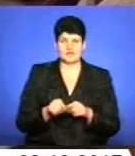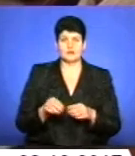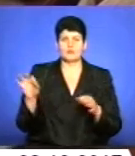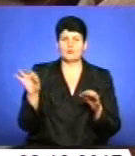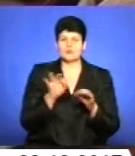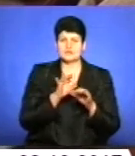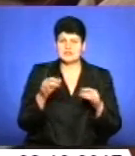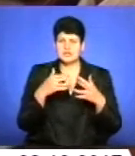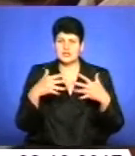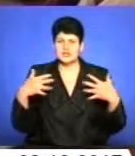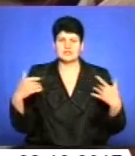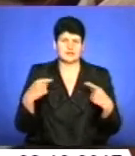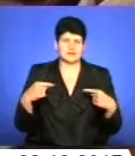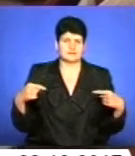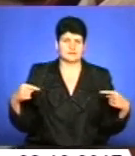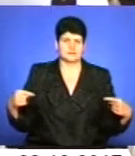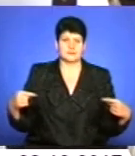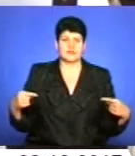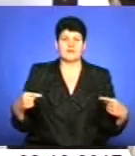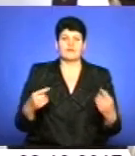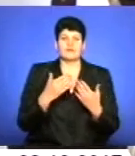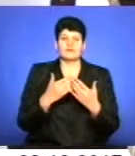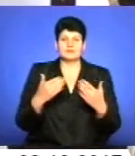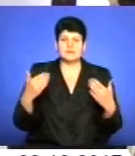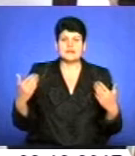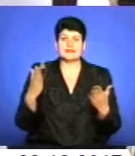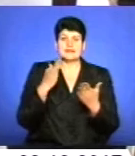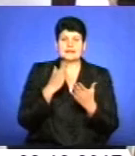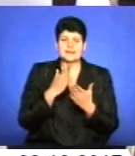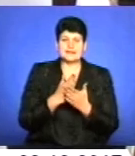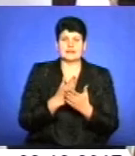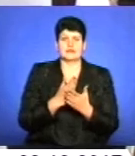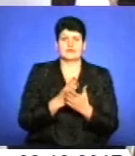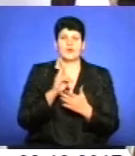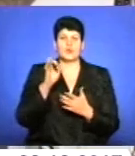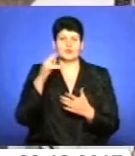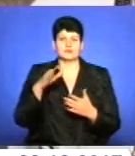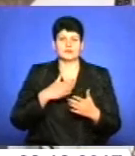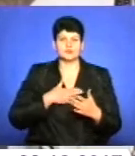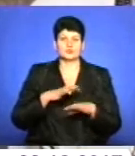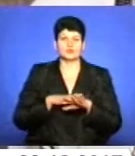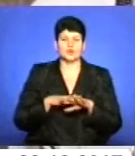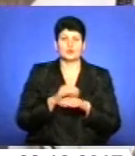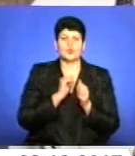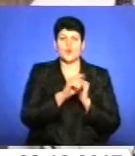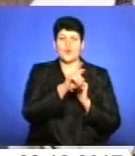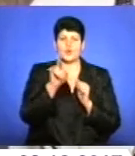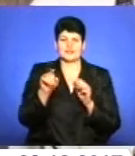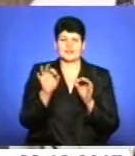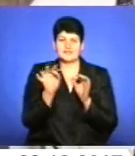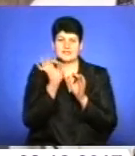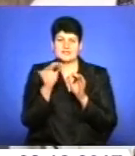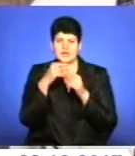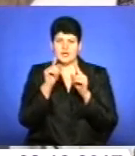та інші речі національної самобутності. В експонатах зашифрований генетичний код нашого народу, а тому кожен візерунок має в